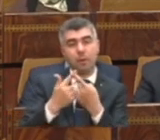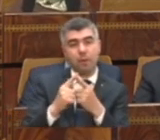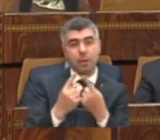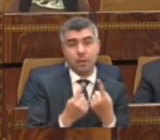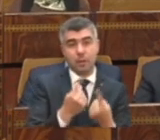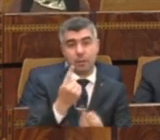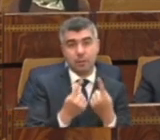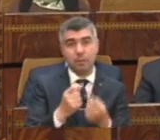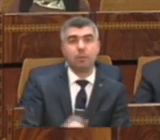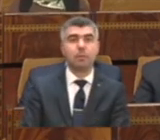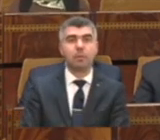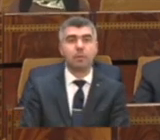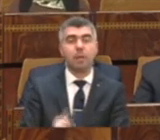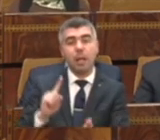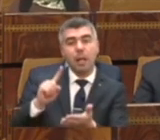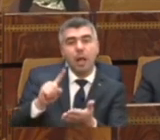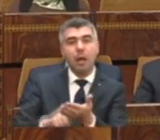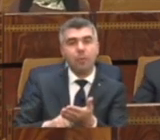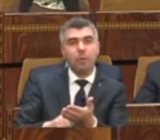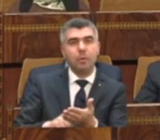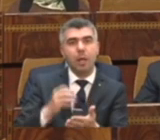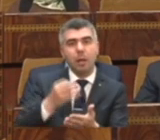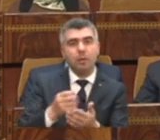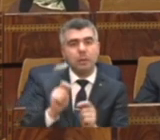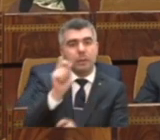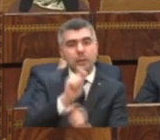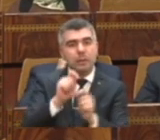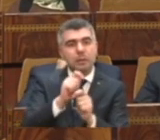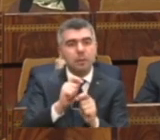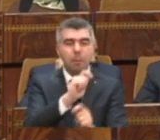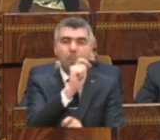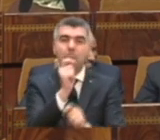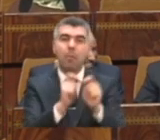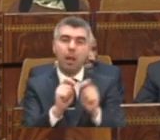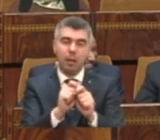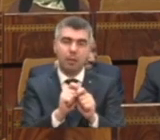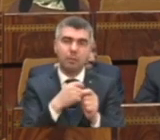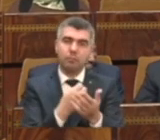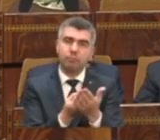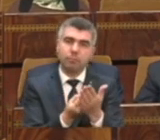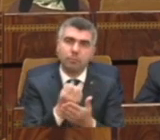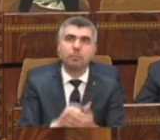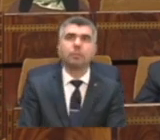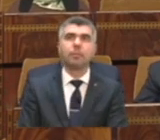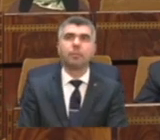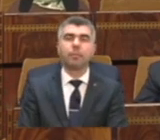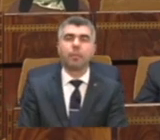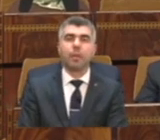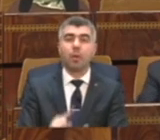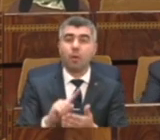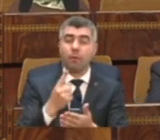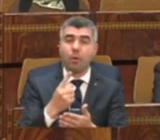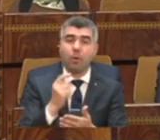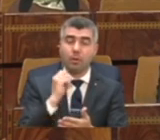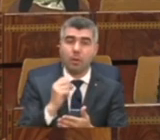الاستثمارات لابد من تطبيق تصاميم تهيئة. أولا بعض الاقتراحات. يعني أولا زون طومبون في